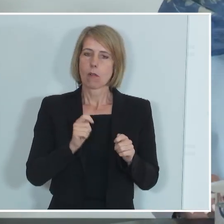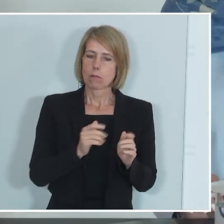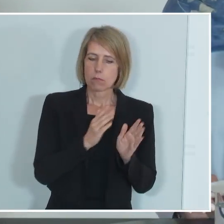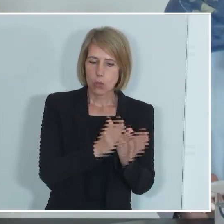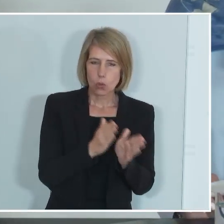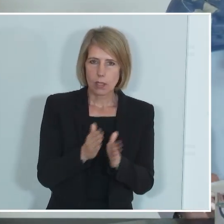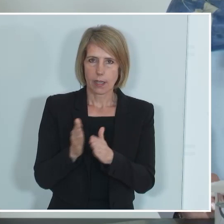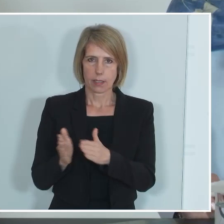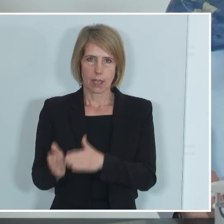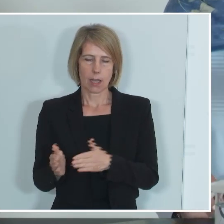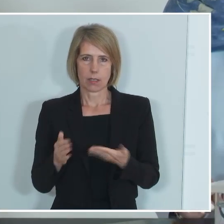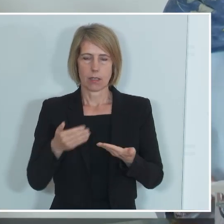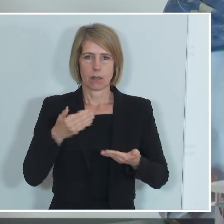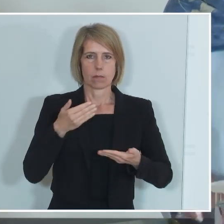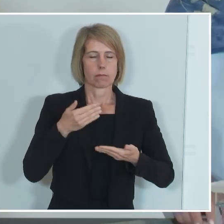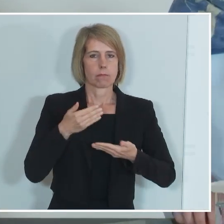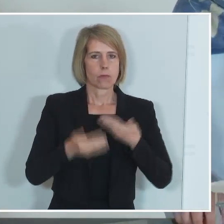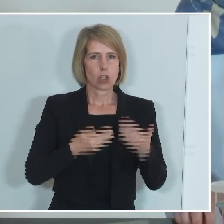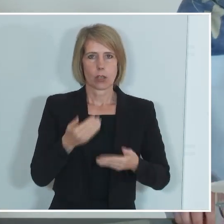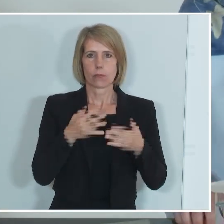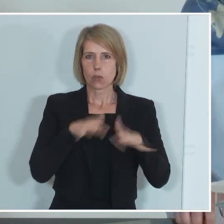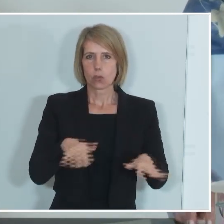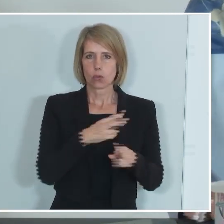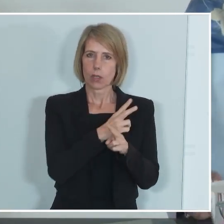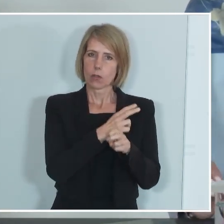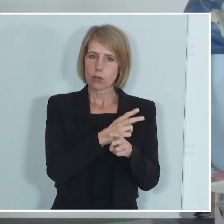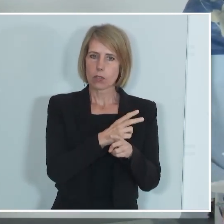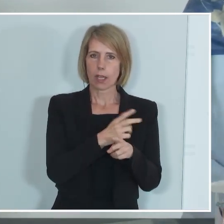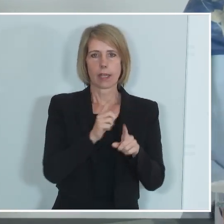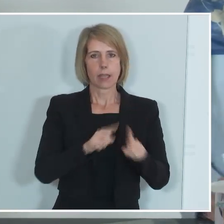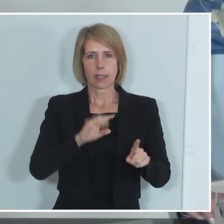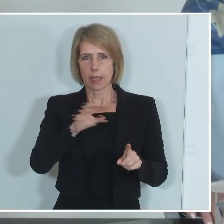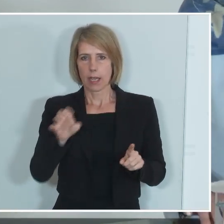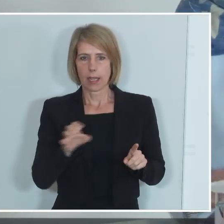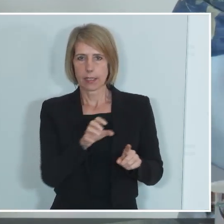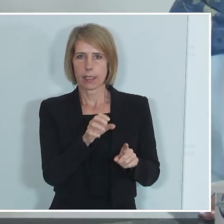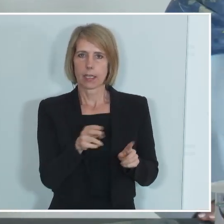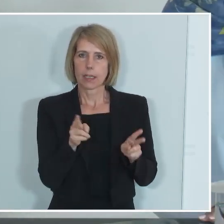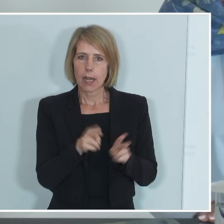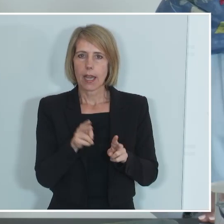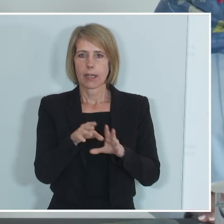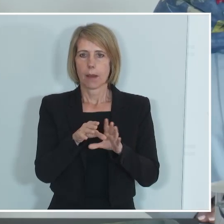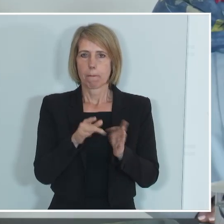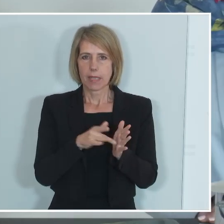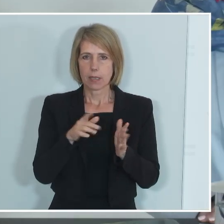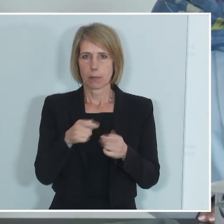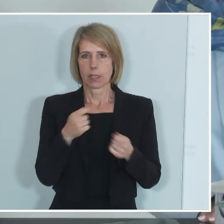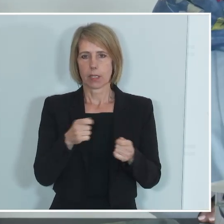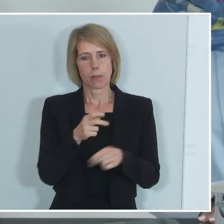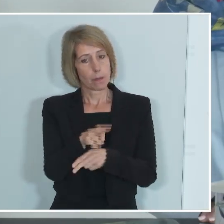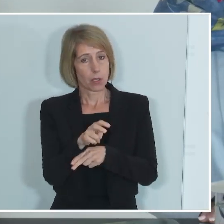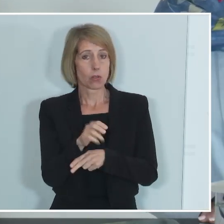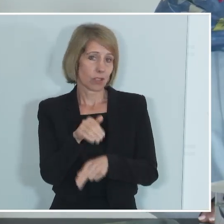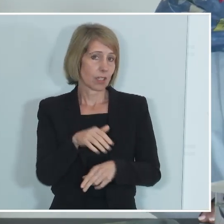zu sein, also vor allem auch die Wirtschaftsstruktur Österreichs, auch einige andere Länder mit vielen Klein- und Mittelbetrieben zu berücksichtigen. Es geht